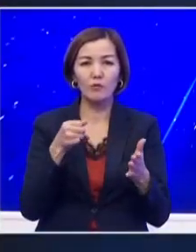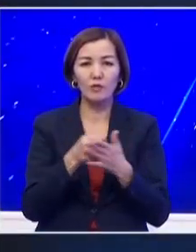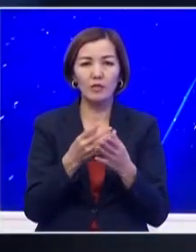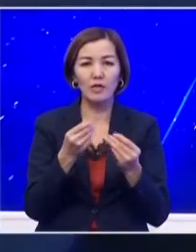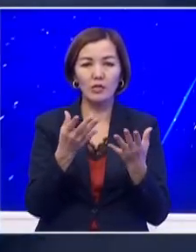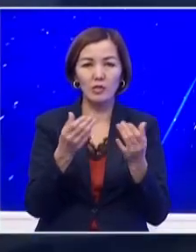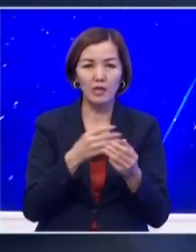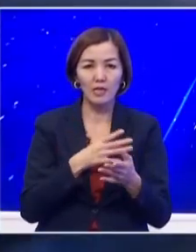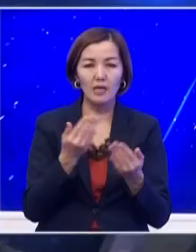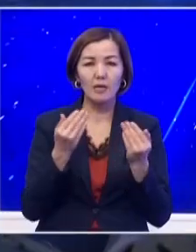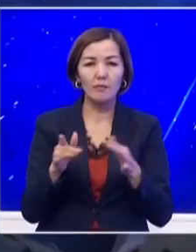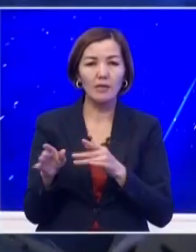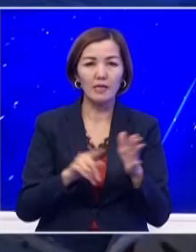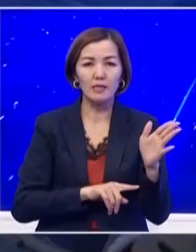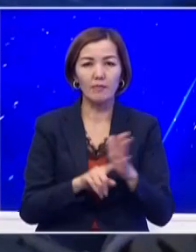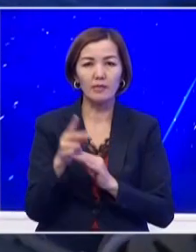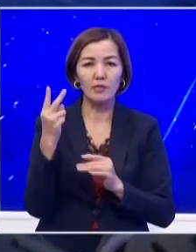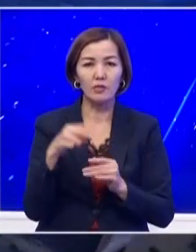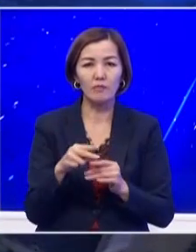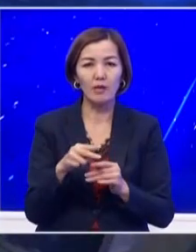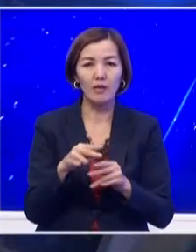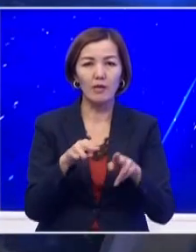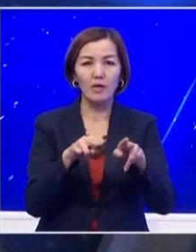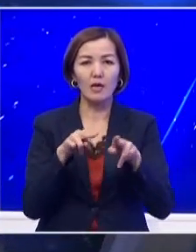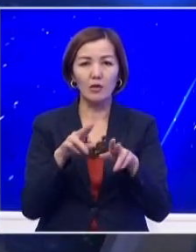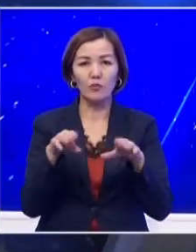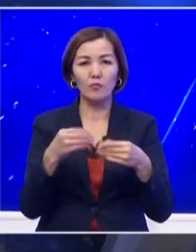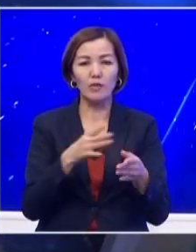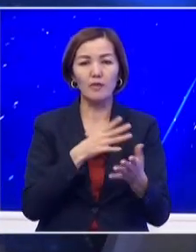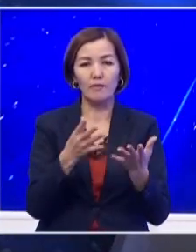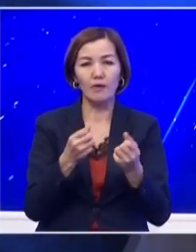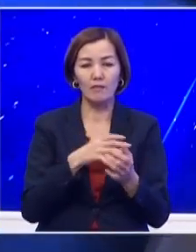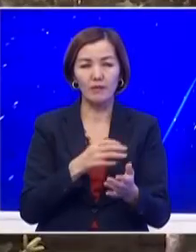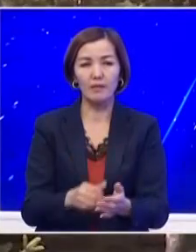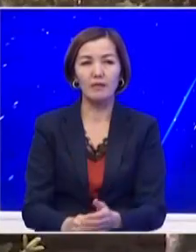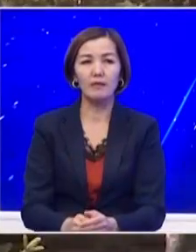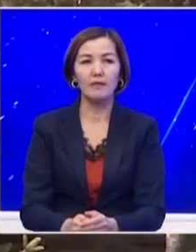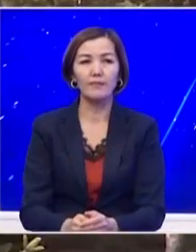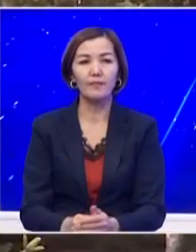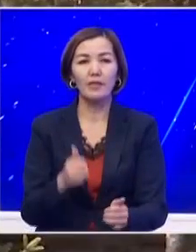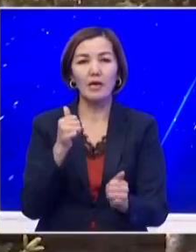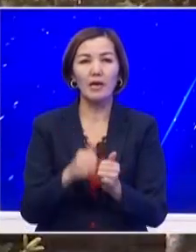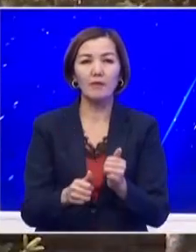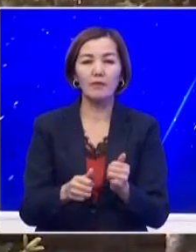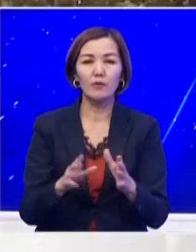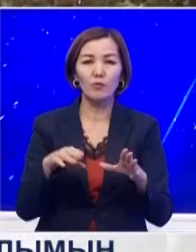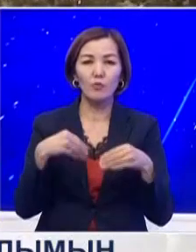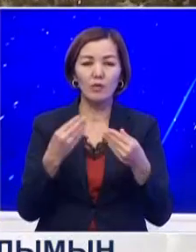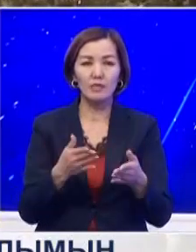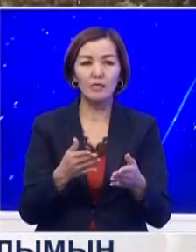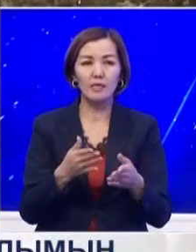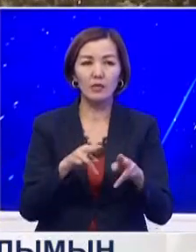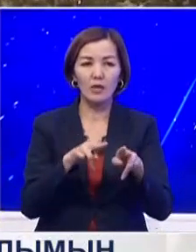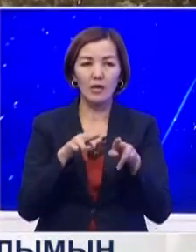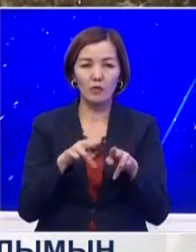қаражат алған. Ал биыл акция басталғалы 21 қару қабылданыпты. Әрбір өткізілген ойық оңғылды